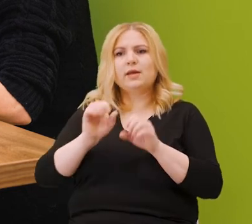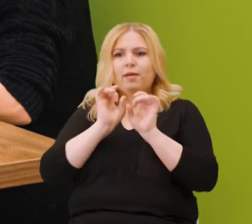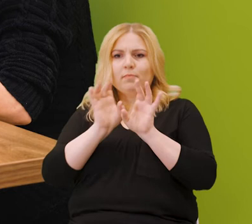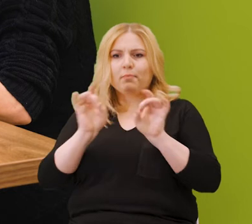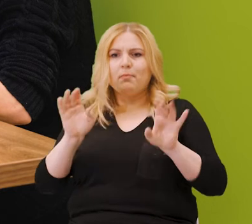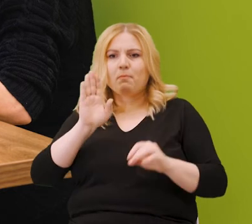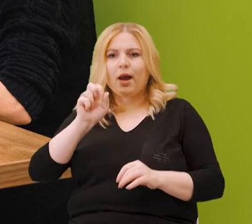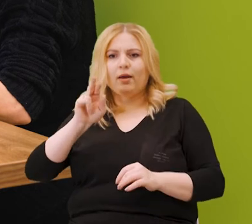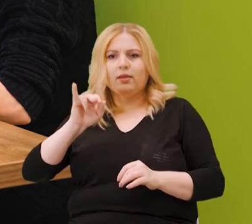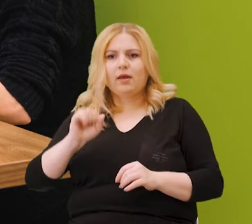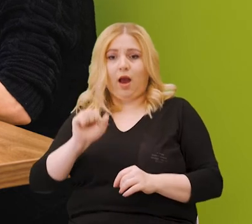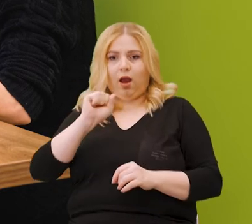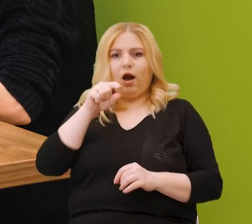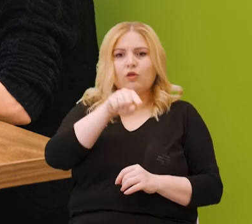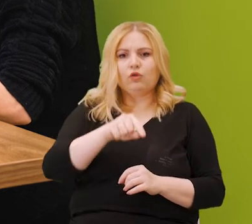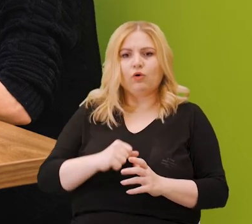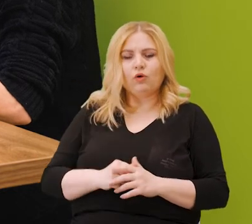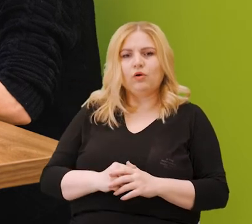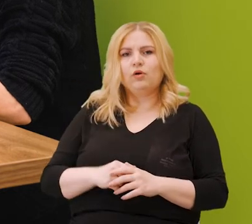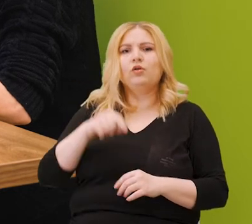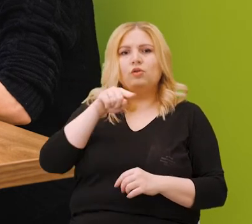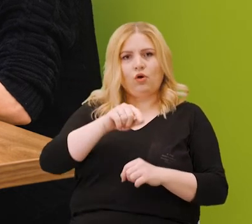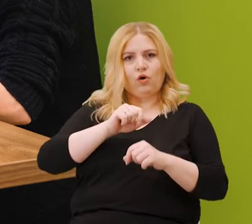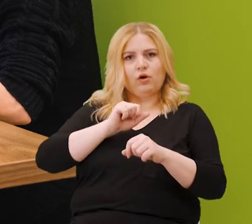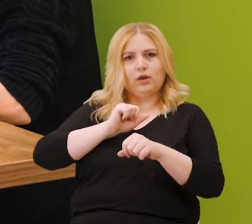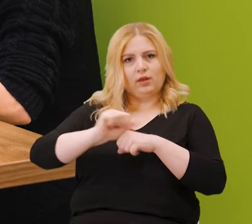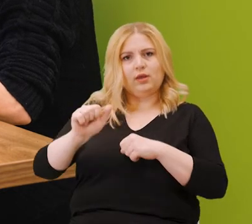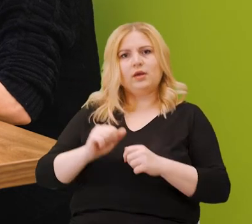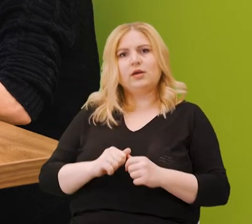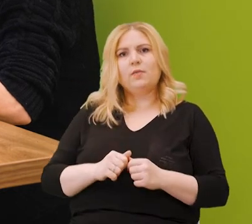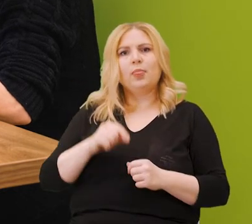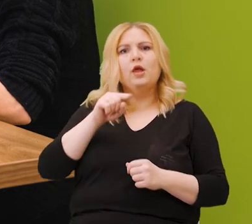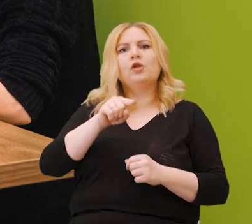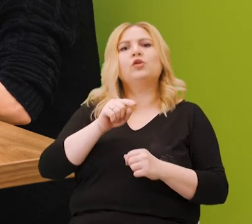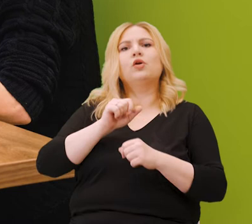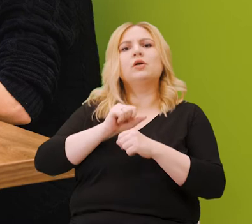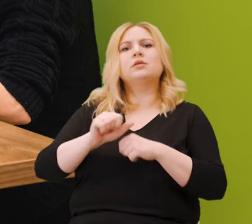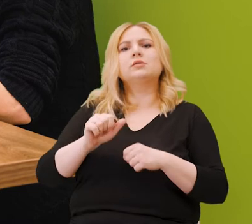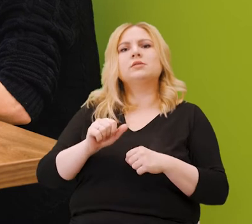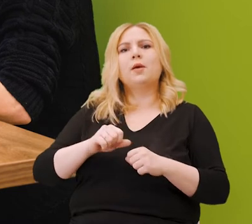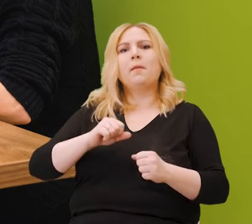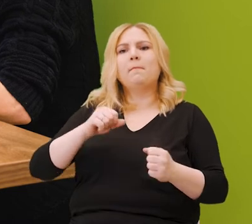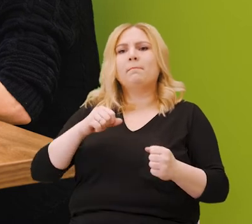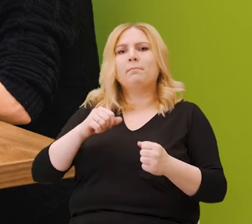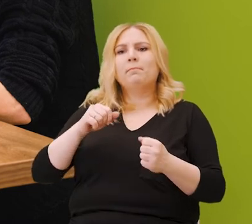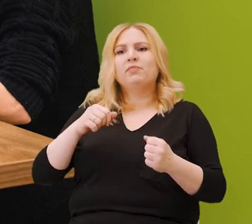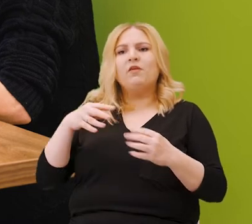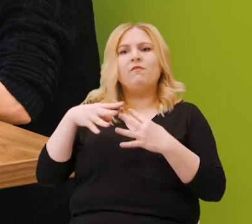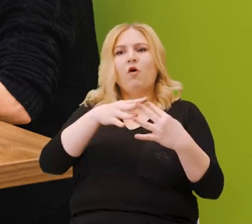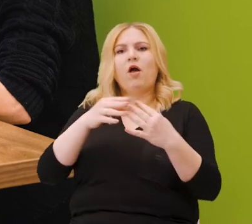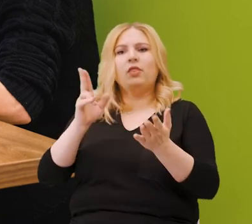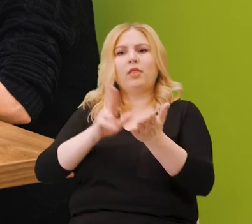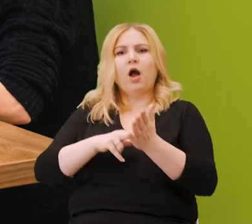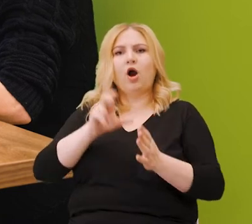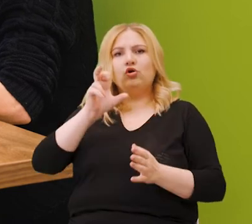Bobcio. To bakteria. A to? Wypytywała Wiesia. To? To Samosierra, bitwa